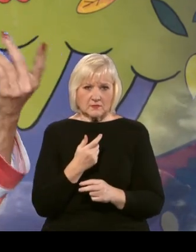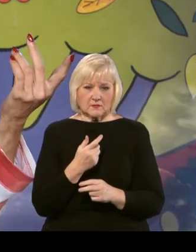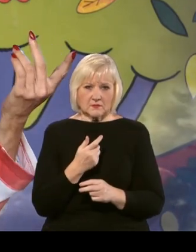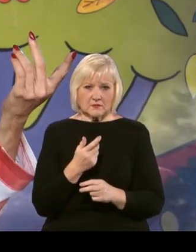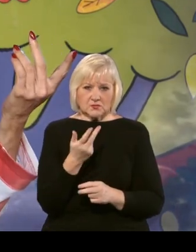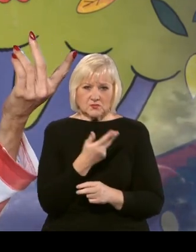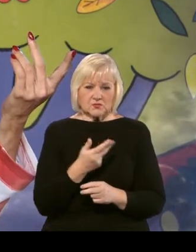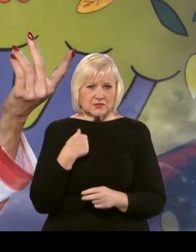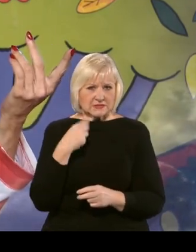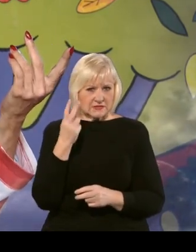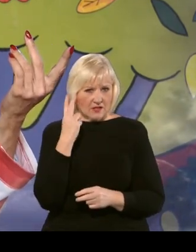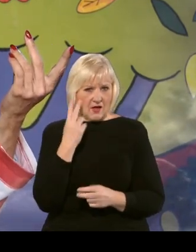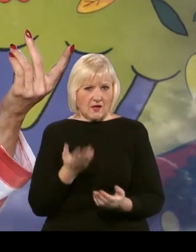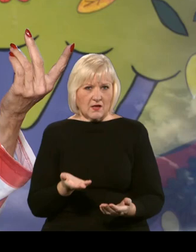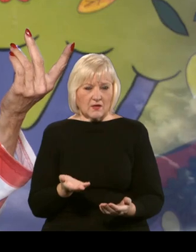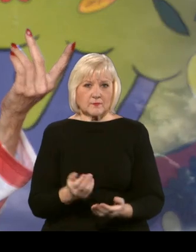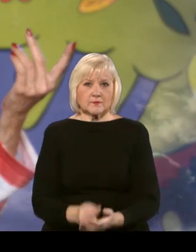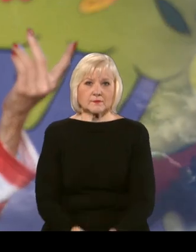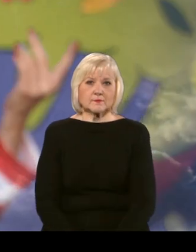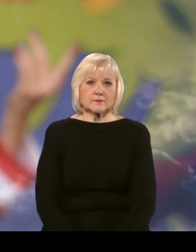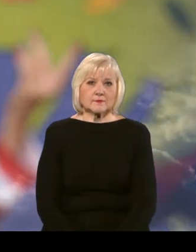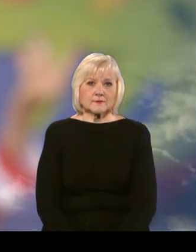přece znám.